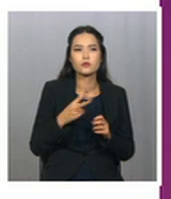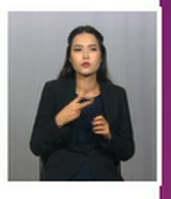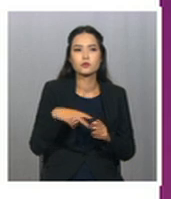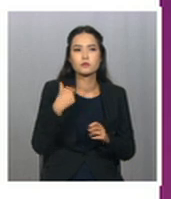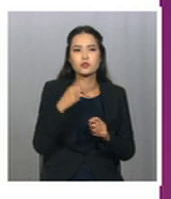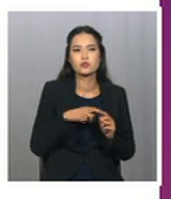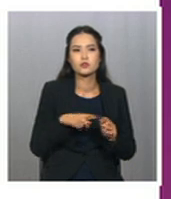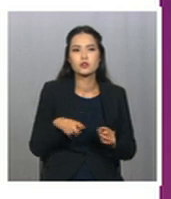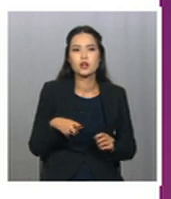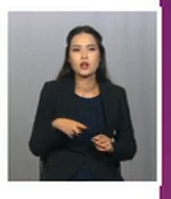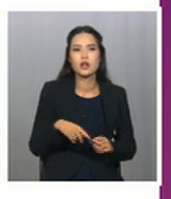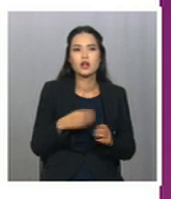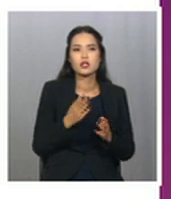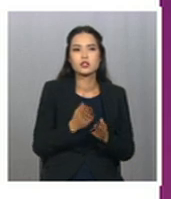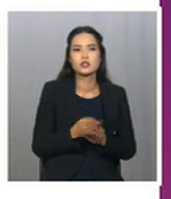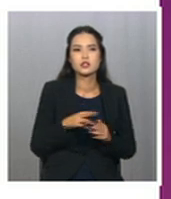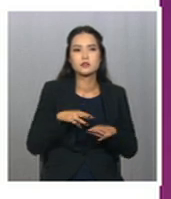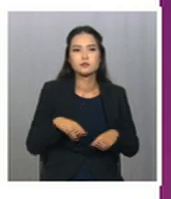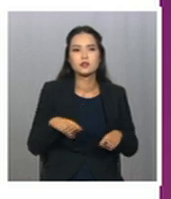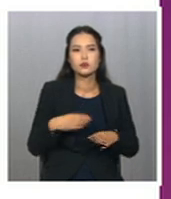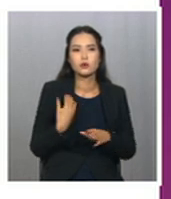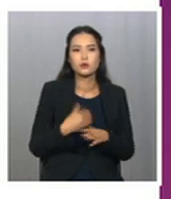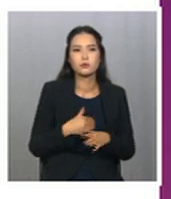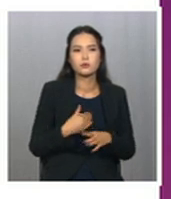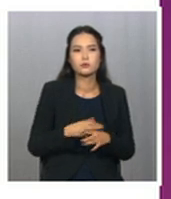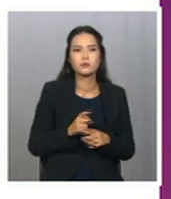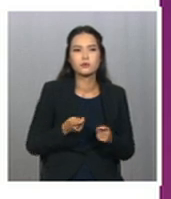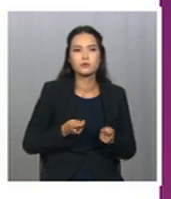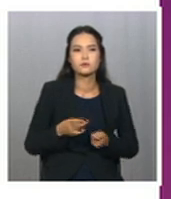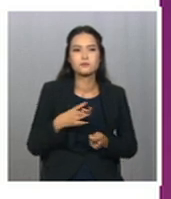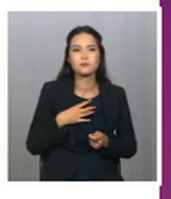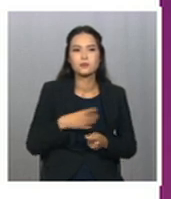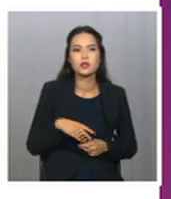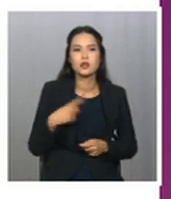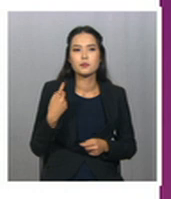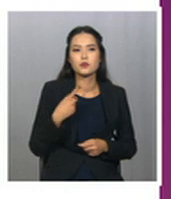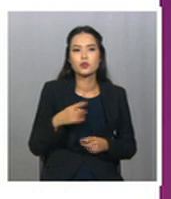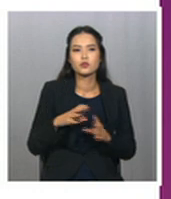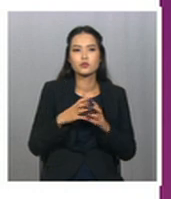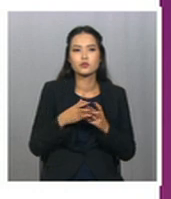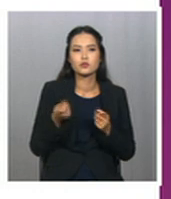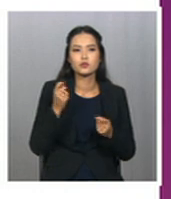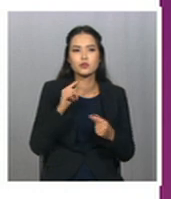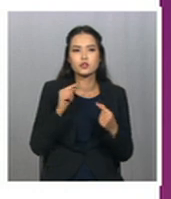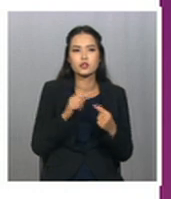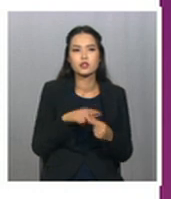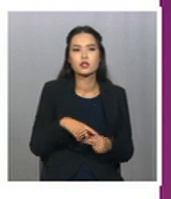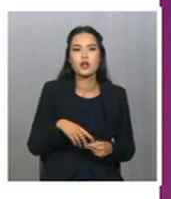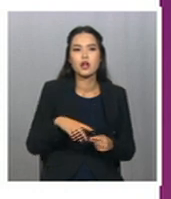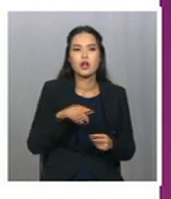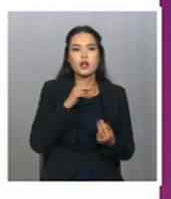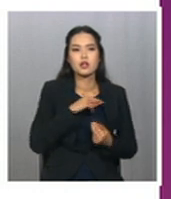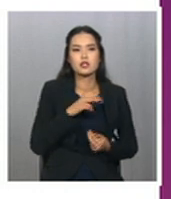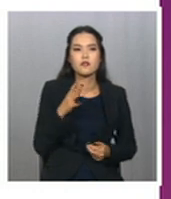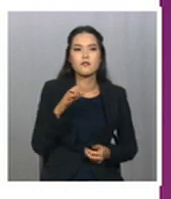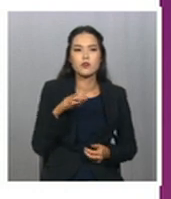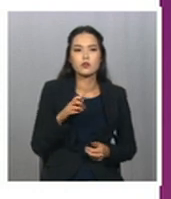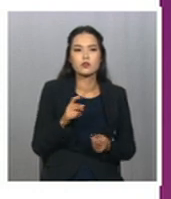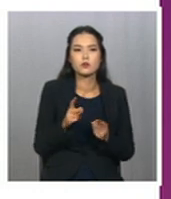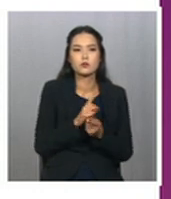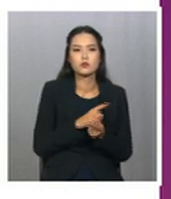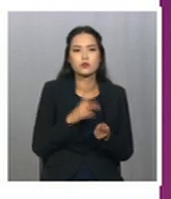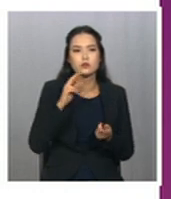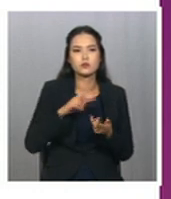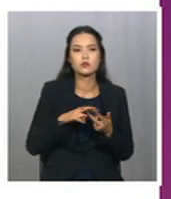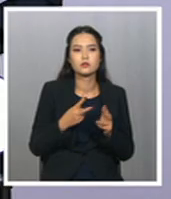1913-1920 жылдары теңіз министрінің көмекшісі қызметін атқарды. Бірінші дүниежүзілік соғыс кезінде әскер мен флотты өзгеріс туралы ұсыныстар